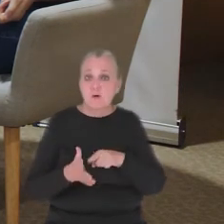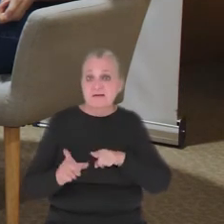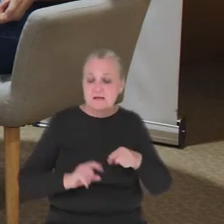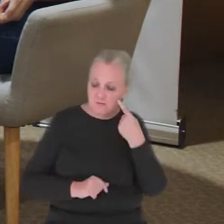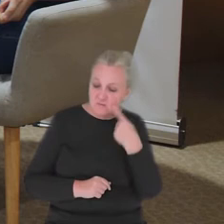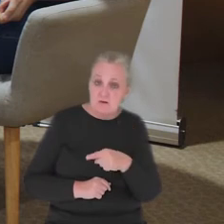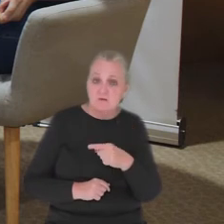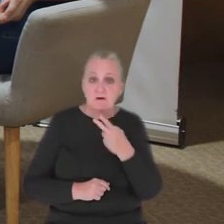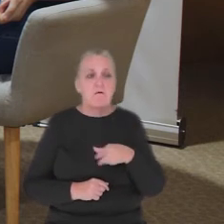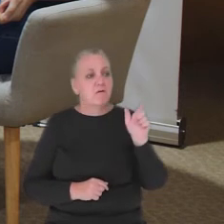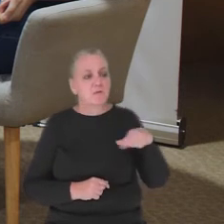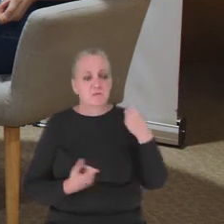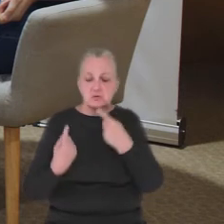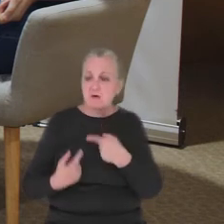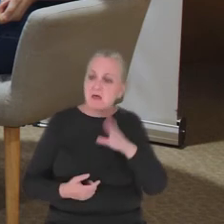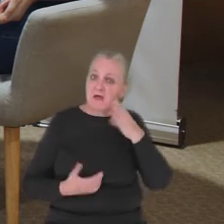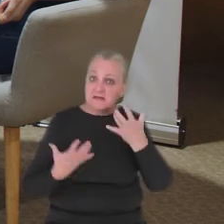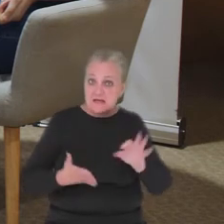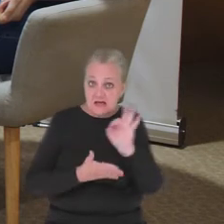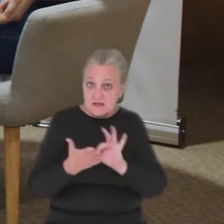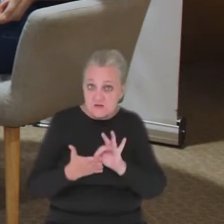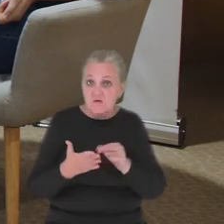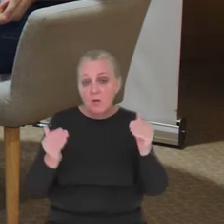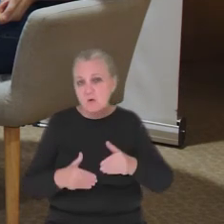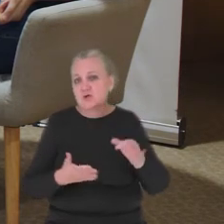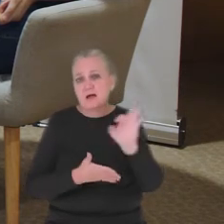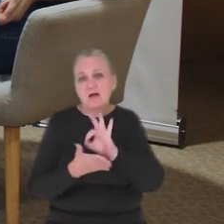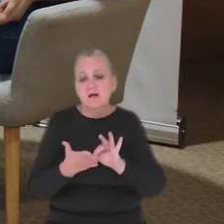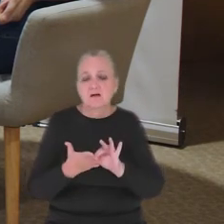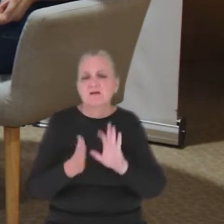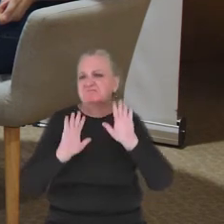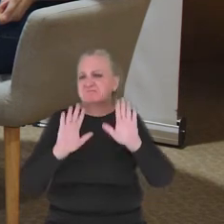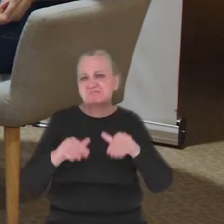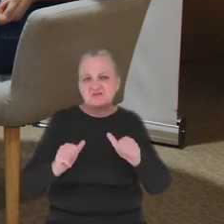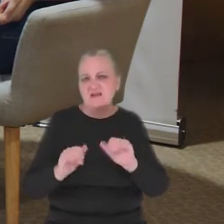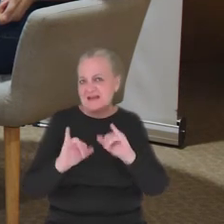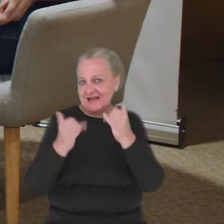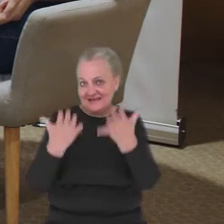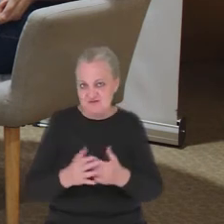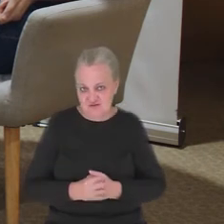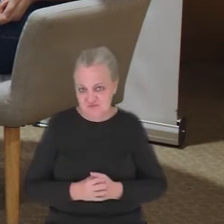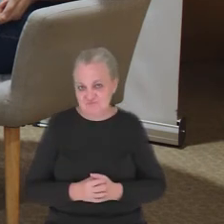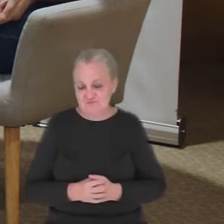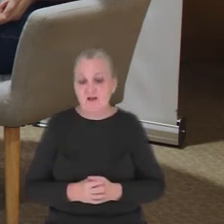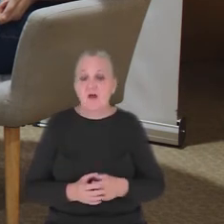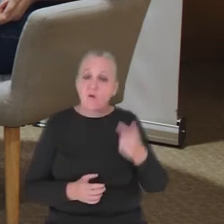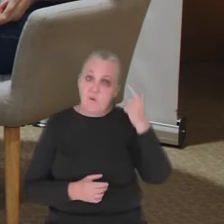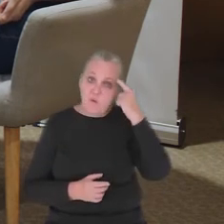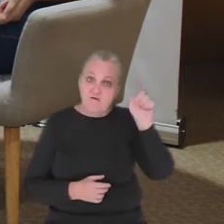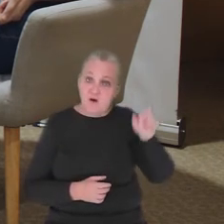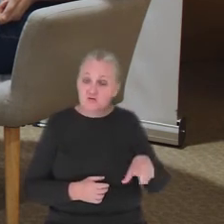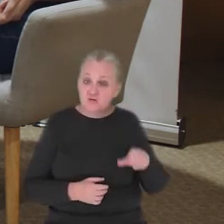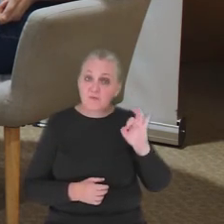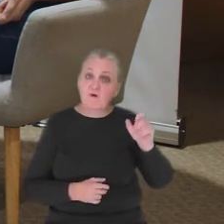osoby, że hej, jeżeli chcesz rysować, tak naprawdę możesz narysować kurczę wszystko. I w głowie tej osoby na